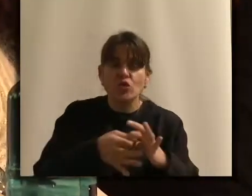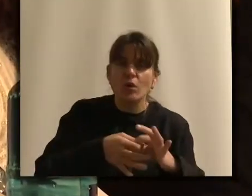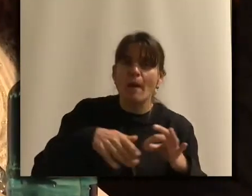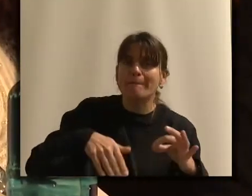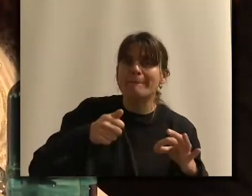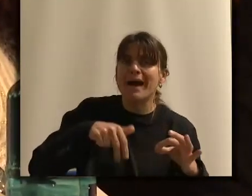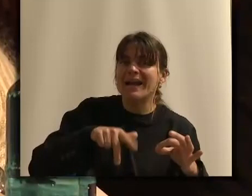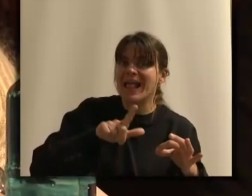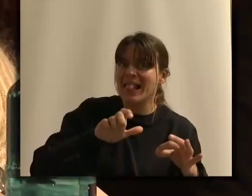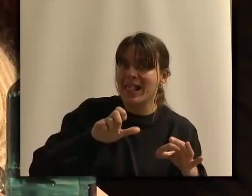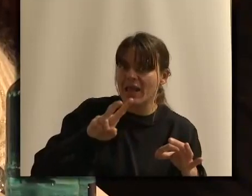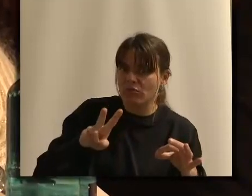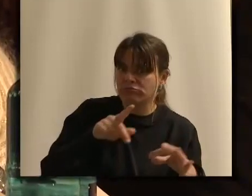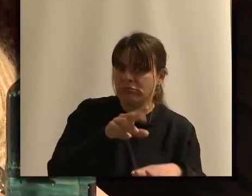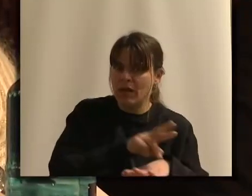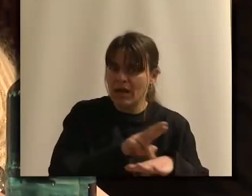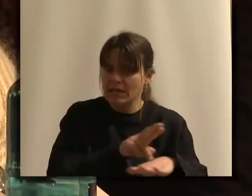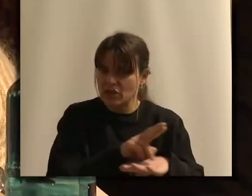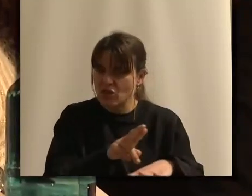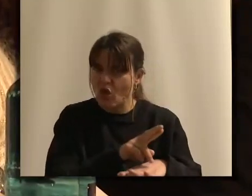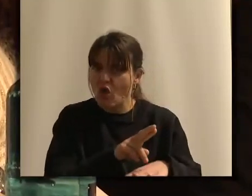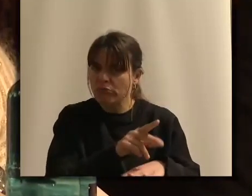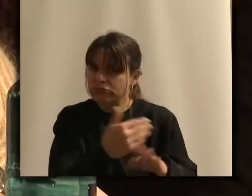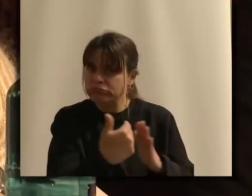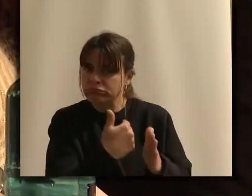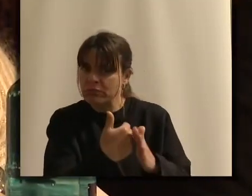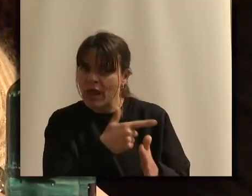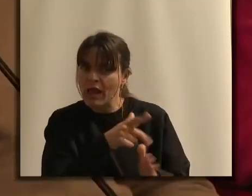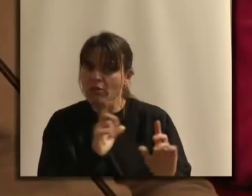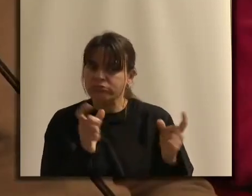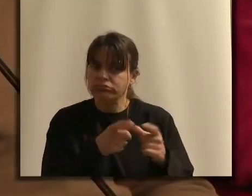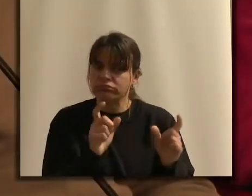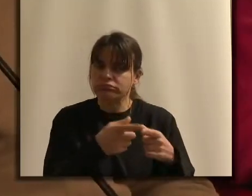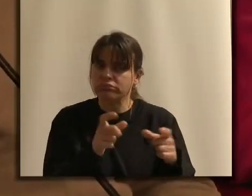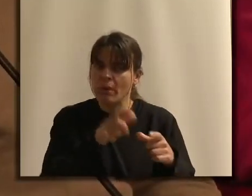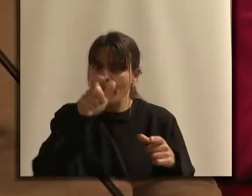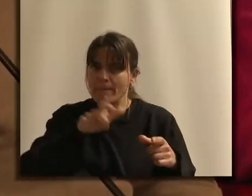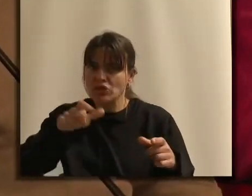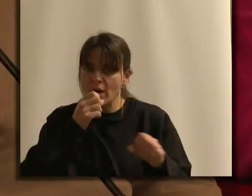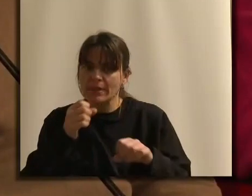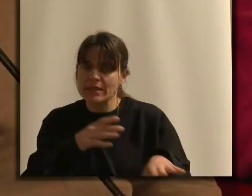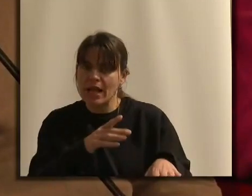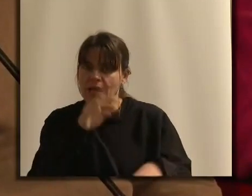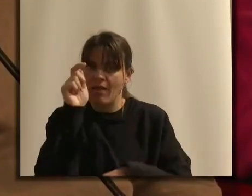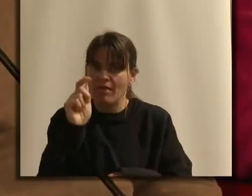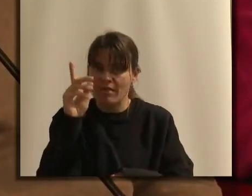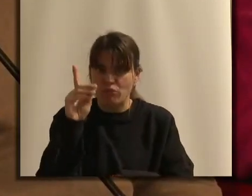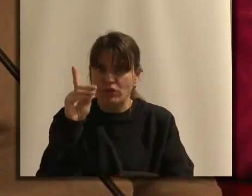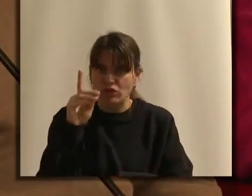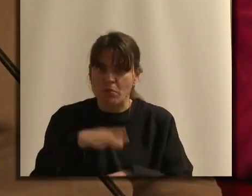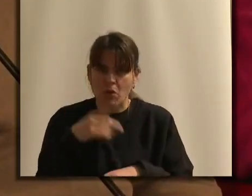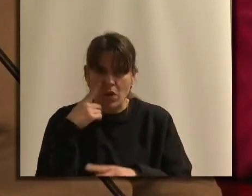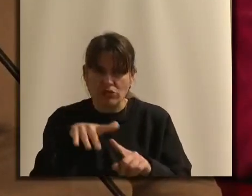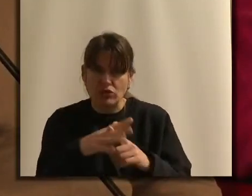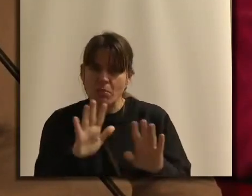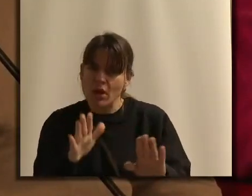El regidor Castells ens va explicar que s'havia estat reunint amb representants de la Diputació per saber què és el que estava passant, però que no ens